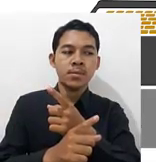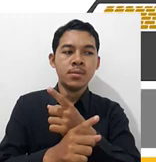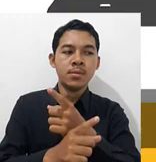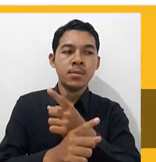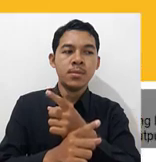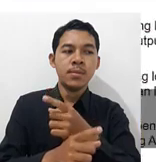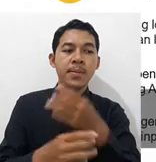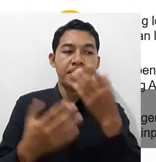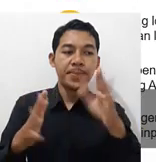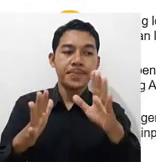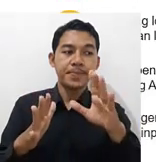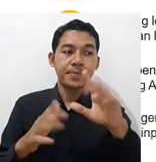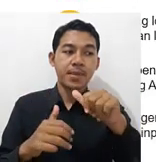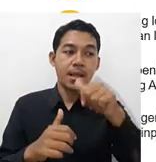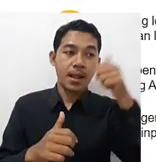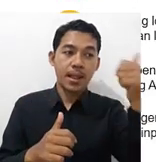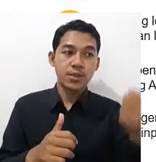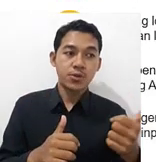Oke, lanjut.